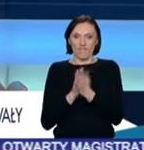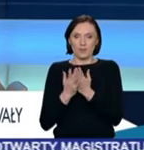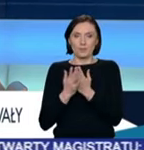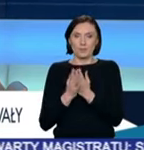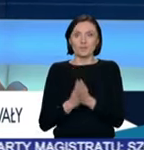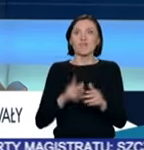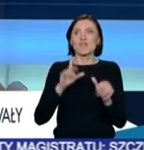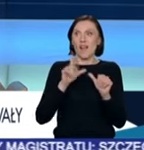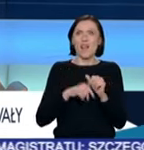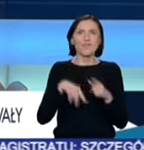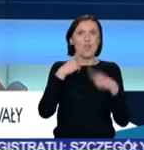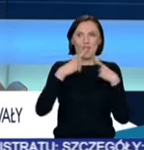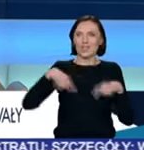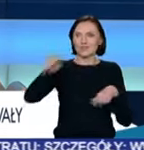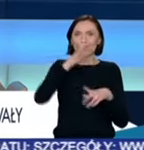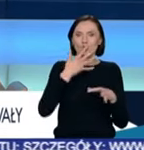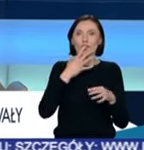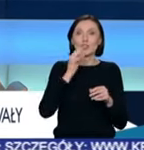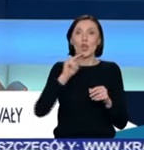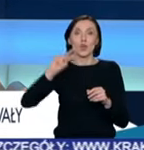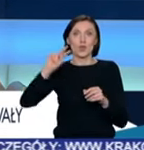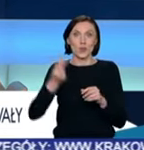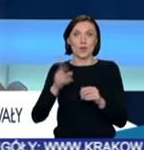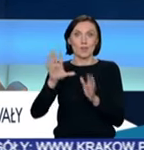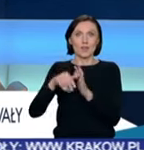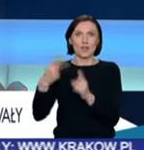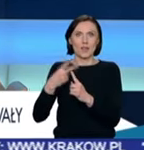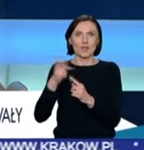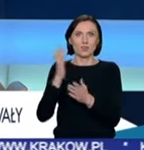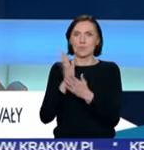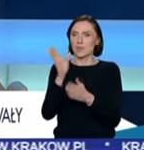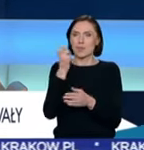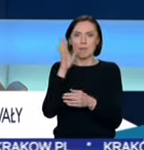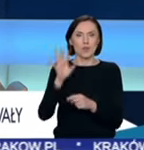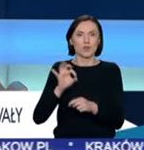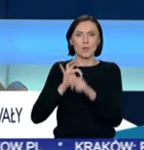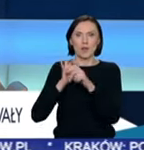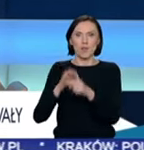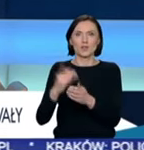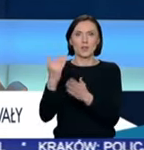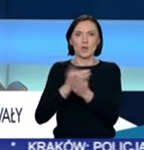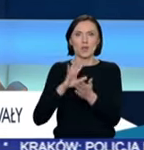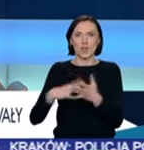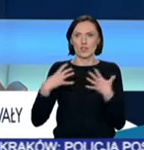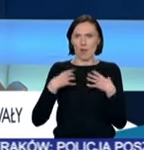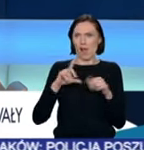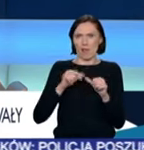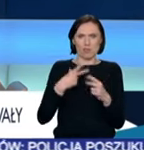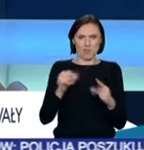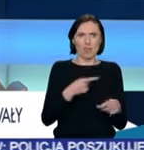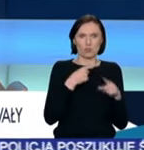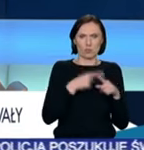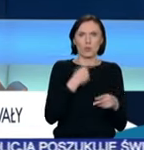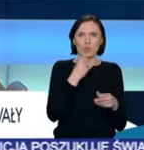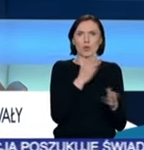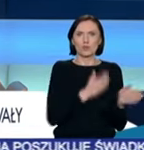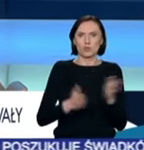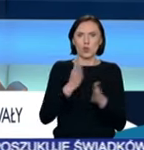się do krążących informacji, że tak zwana druga miejska telewizja ma już nie prowadzić programu na żywo, spółka zapewnia, że przygotowuje